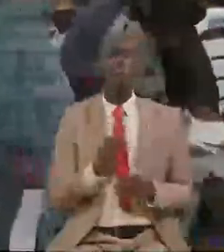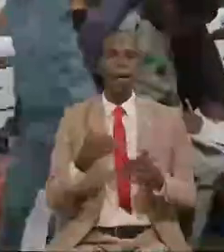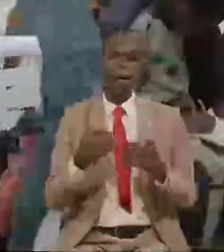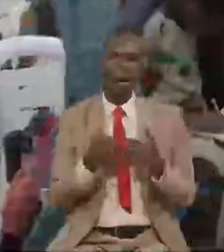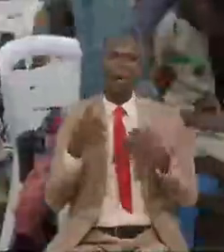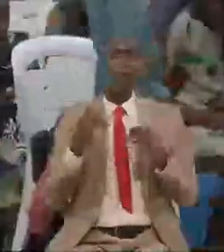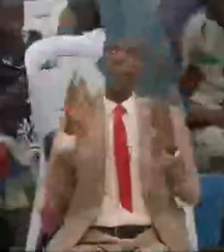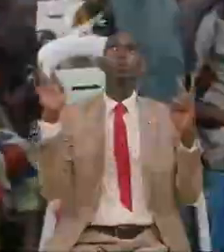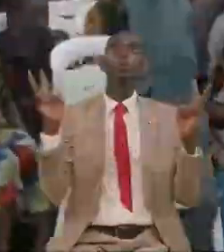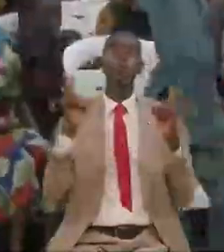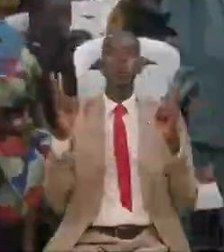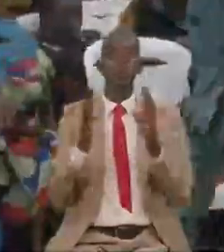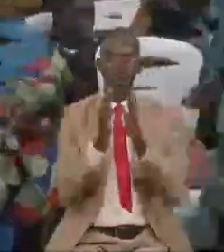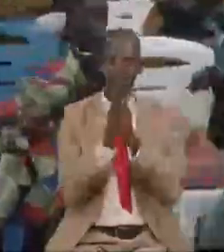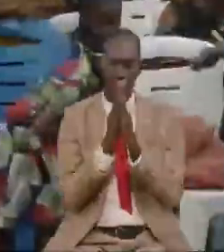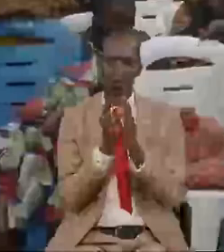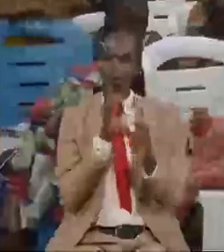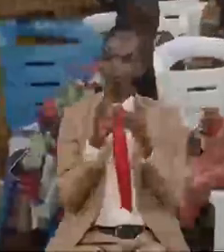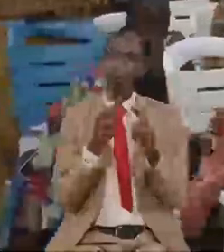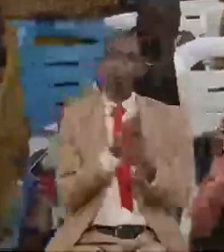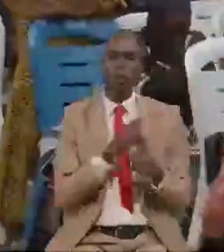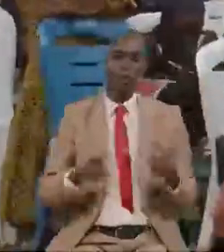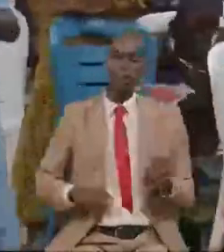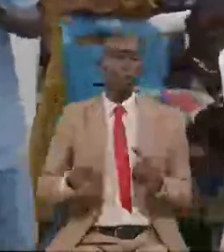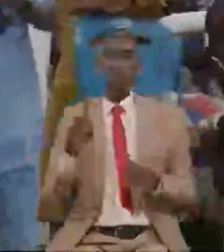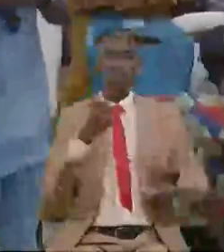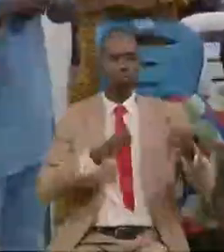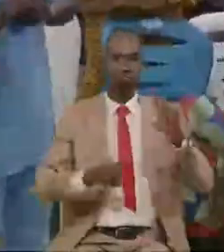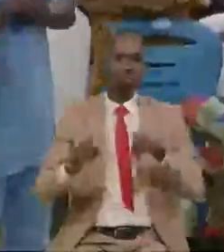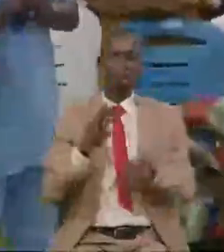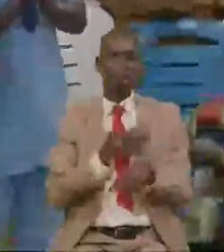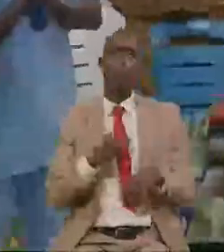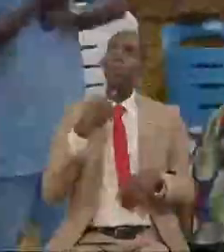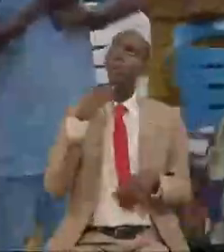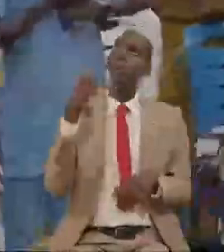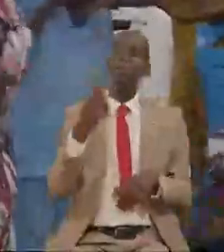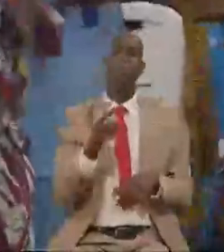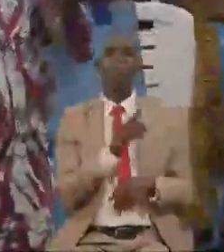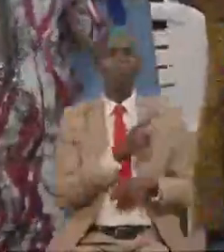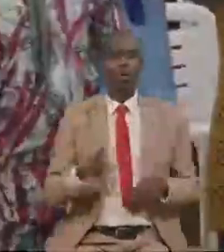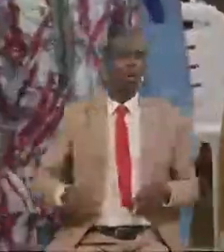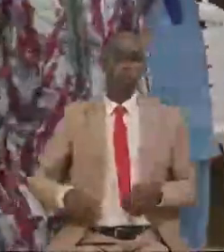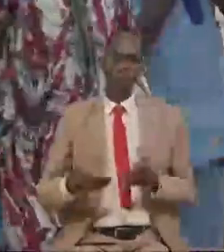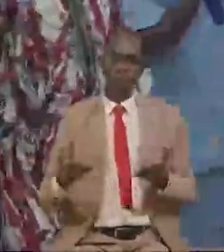victoire. Parle maintenant au Seigneur dans la prière. Ouvre ta bouche et dis, Seigneur, me voici.